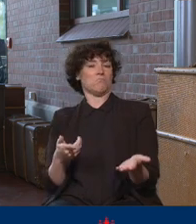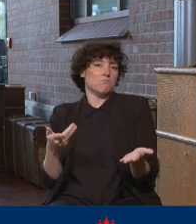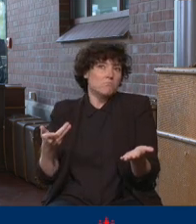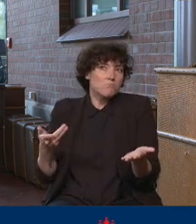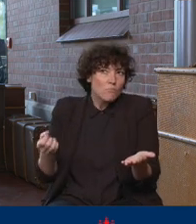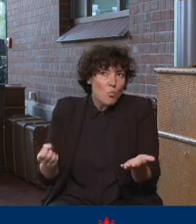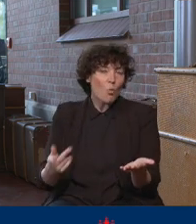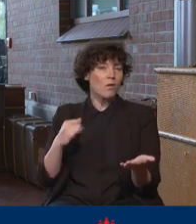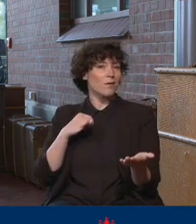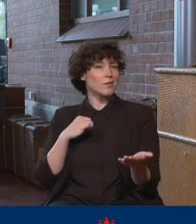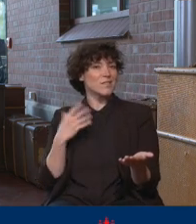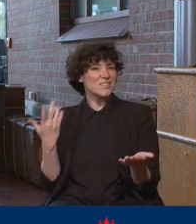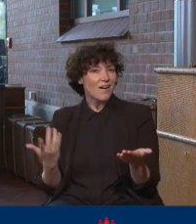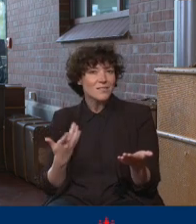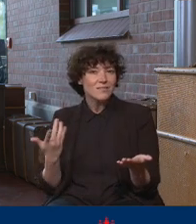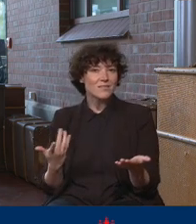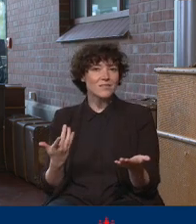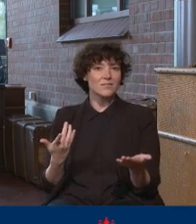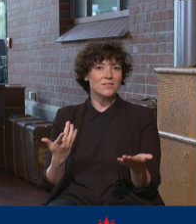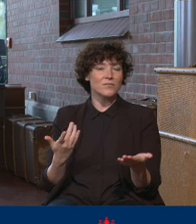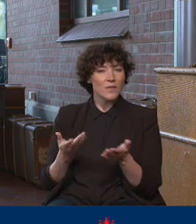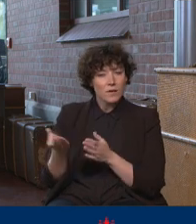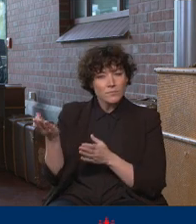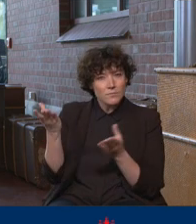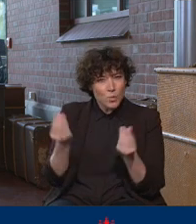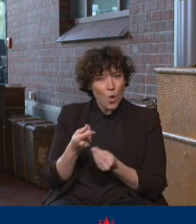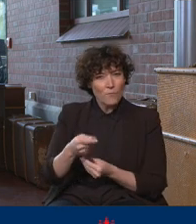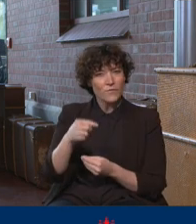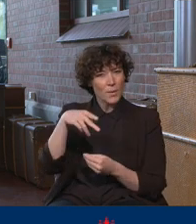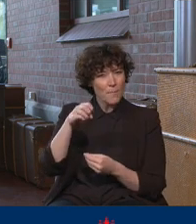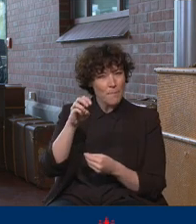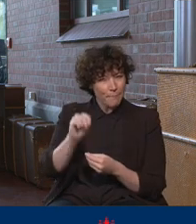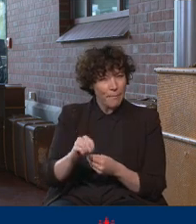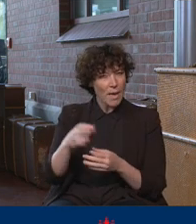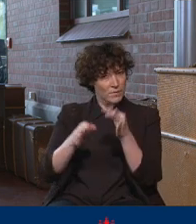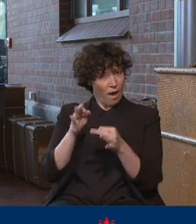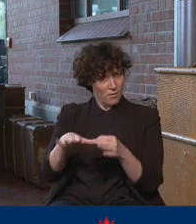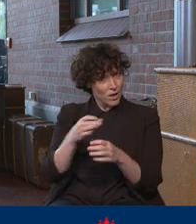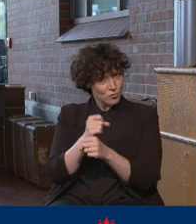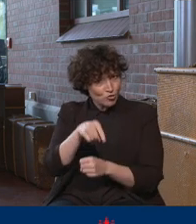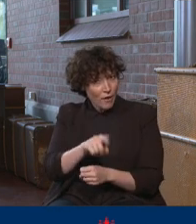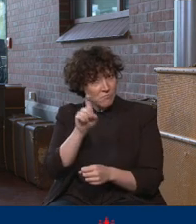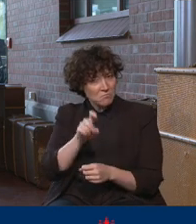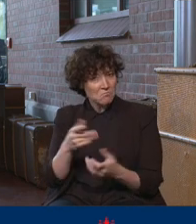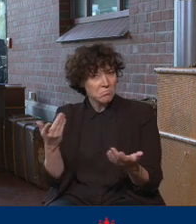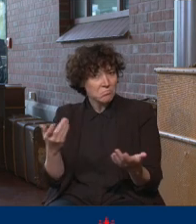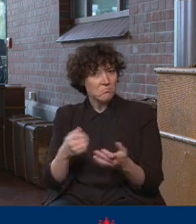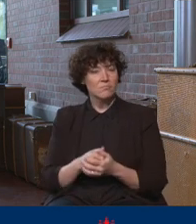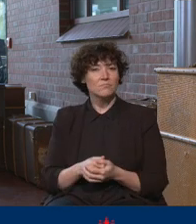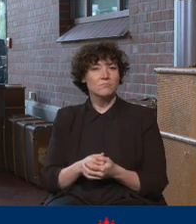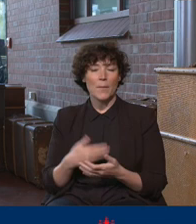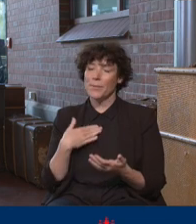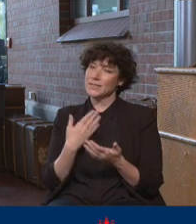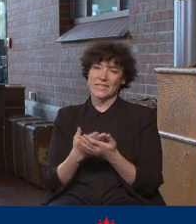interessant kriegen wir unser theater dahin das ist noch ein bisschen wenig konkret